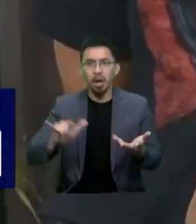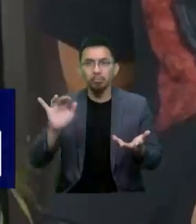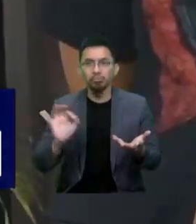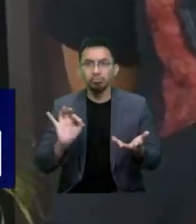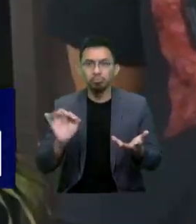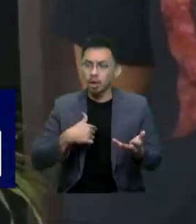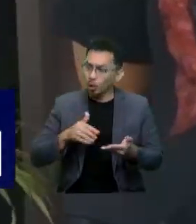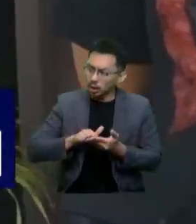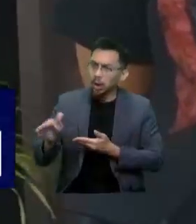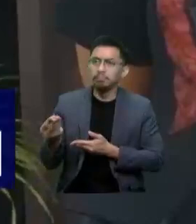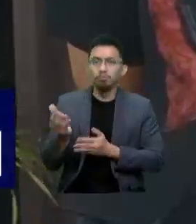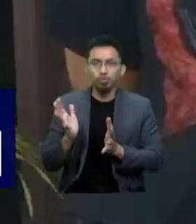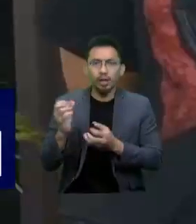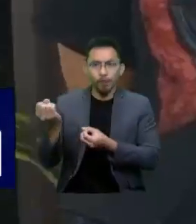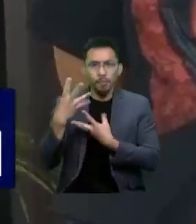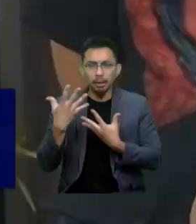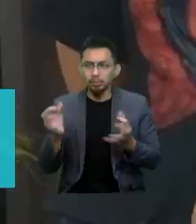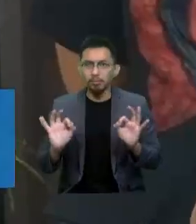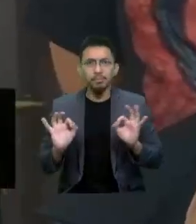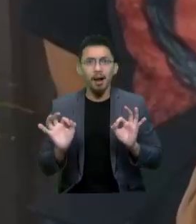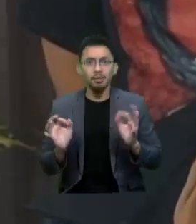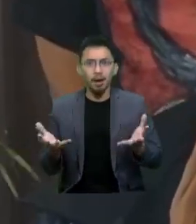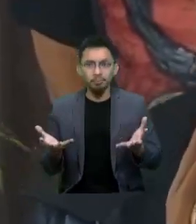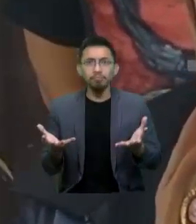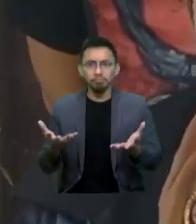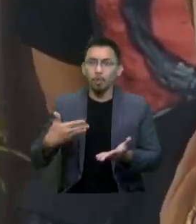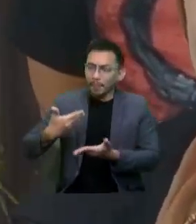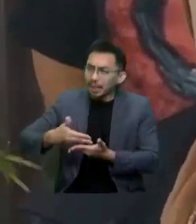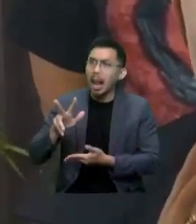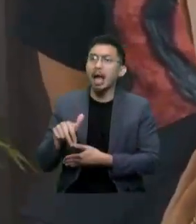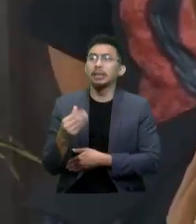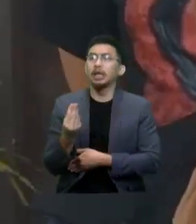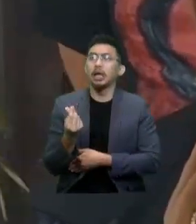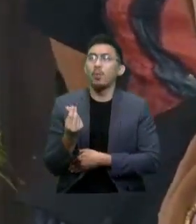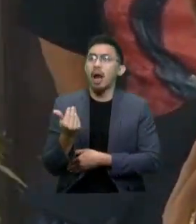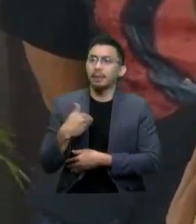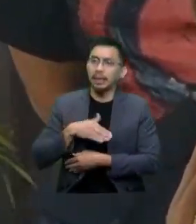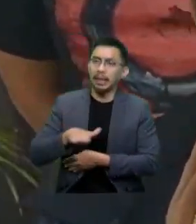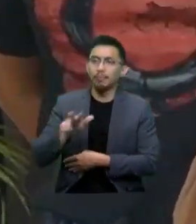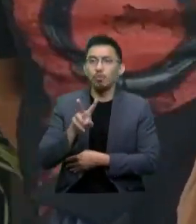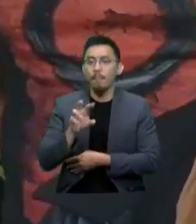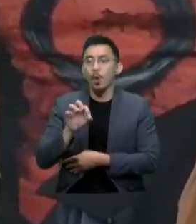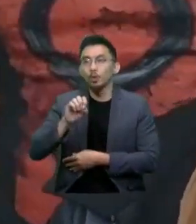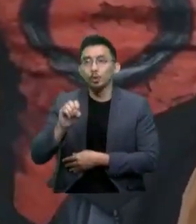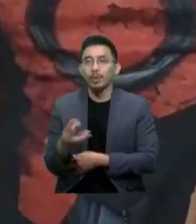ada kabar lagi, terus minta lagi uang itu sekitar 20 juta, itu biaya untuk tiket pesawat.